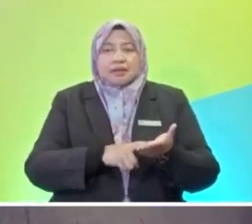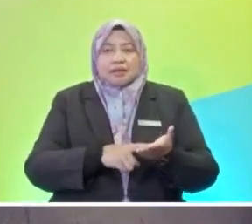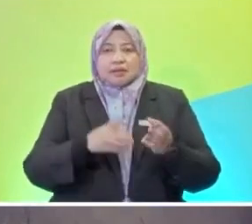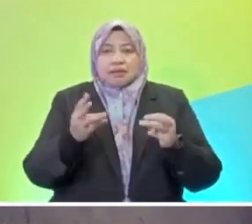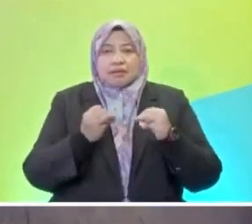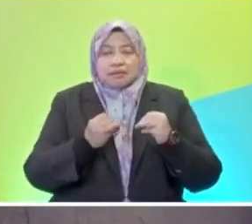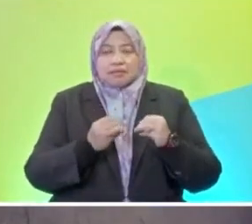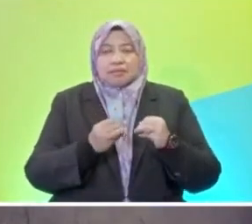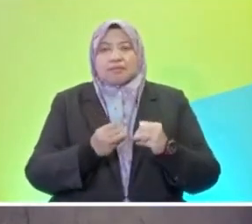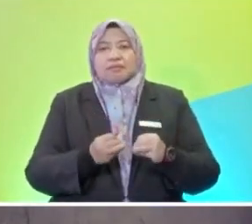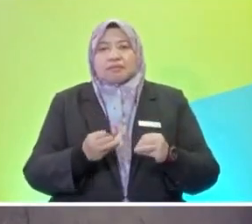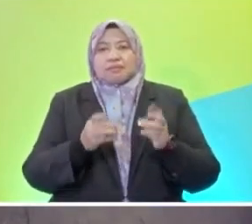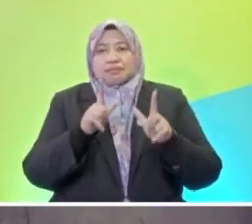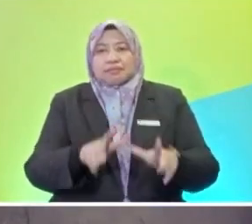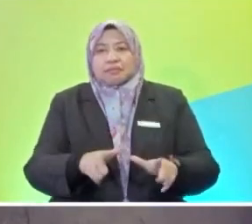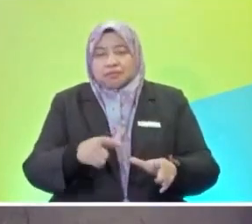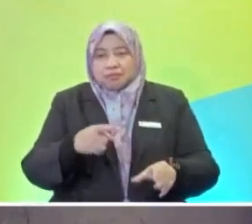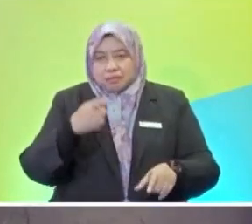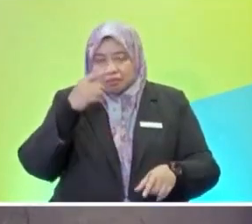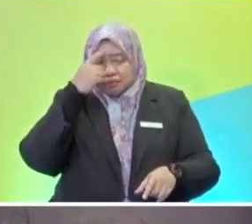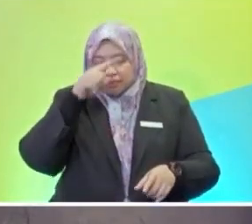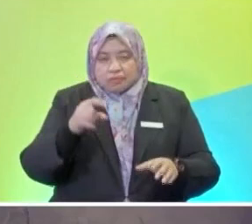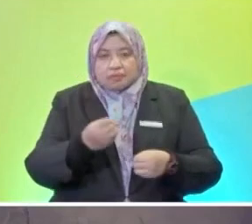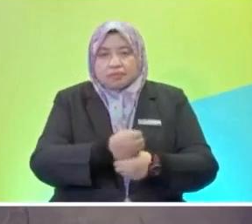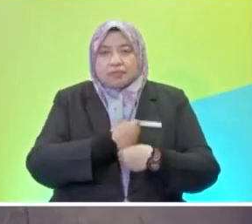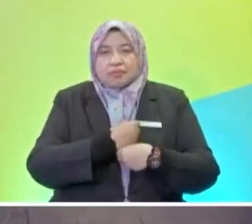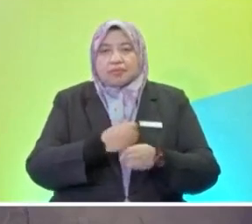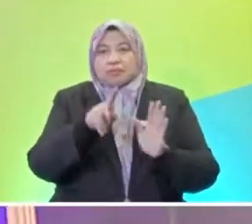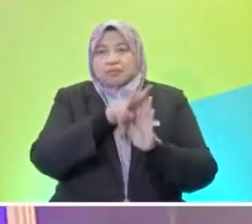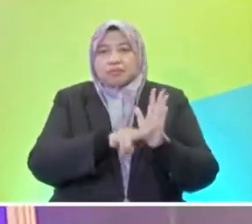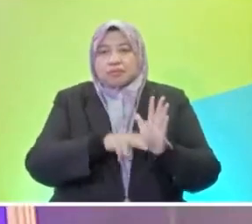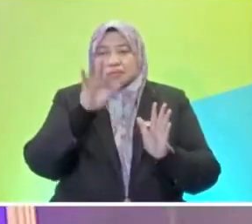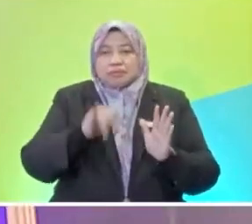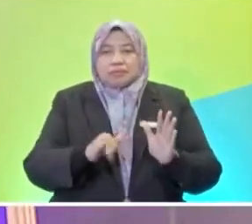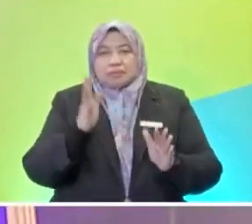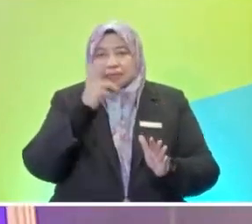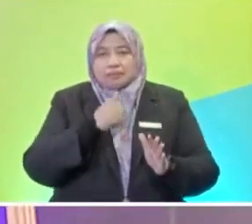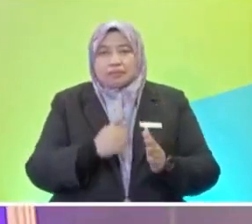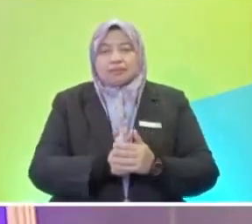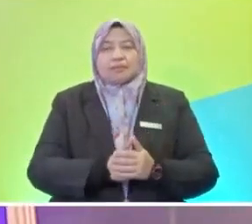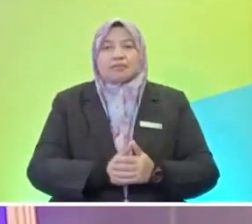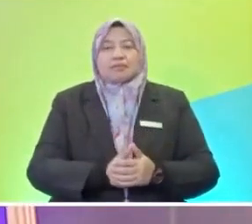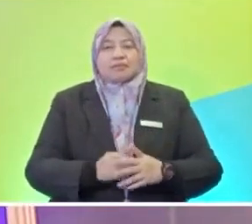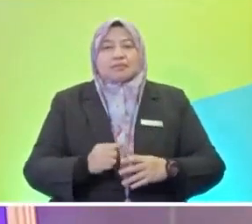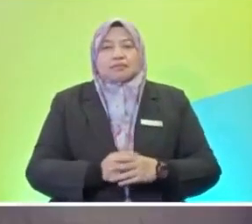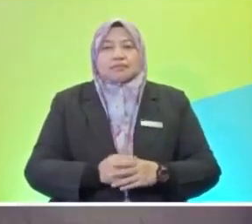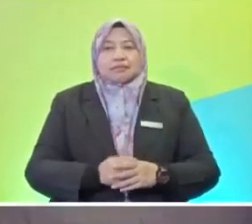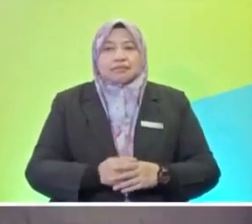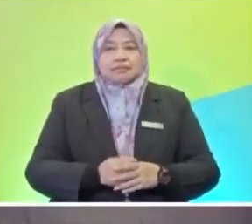satu pola yang menarik menggunakan dua bentuk dua dimensi yaitu segi empat tepat dan bulatan